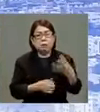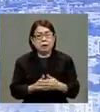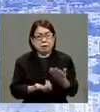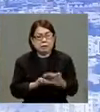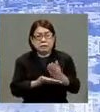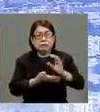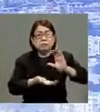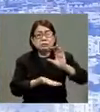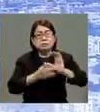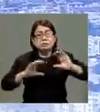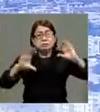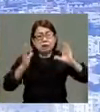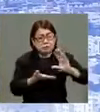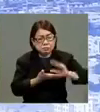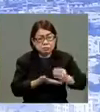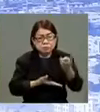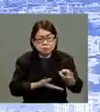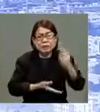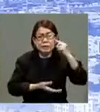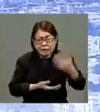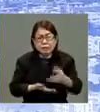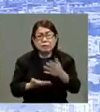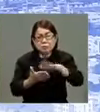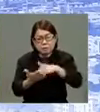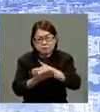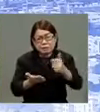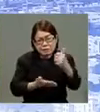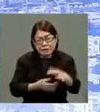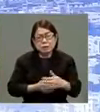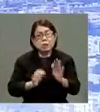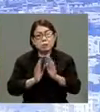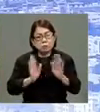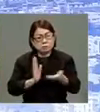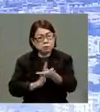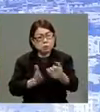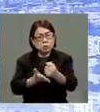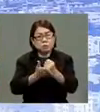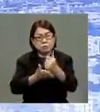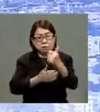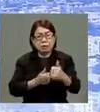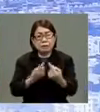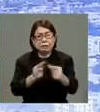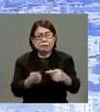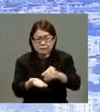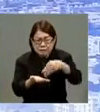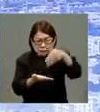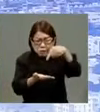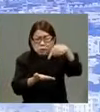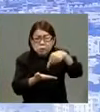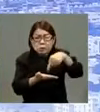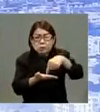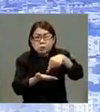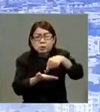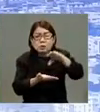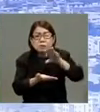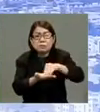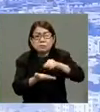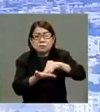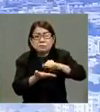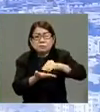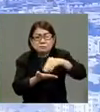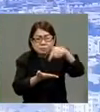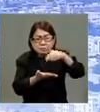ดกันหลายชั้นก็ต้องขอขอบพระคุณนะครับทุกๆท่านที่ช่วยกันแล้วไม่ได้เป็นการโหลดแอปอะไรทั้งหลายนะครับแค่อย่างที่ว่าเข้าไ